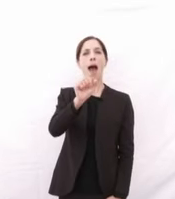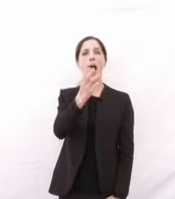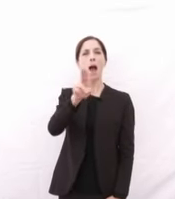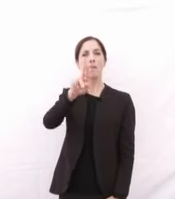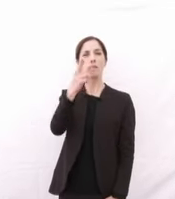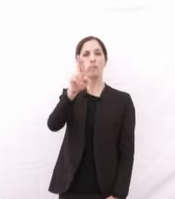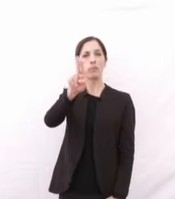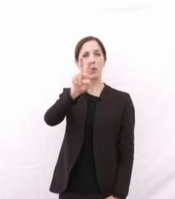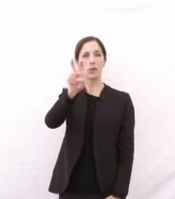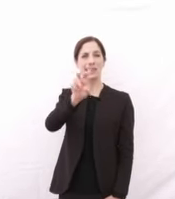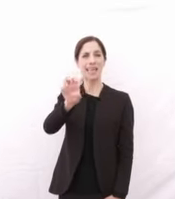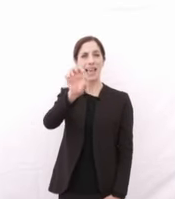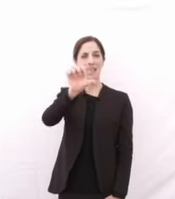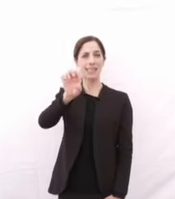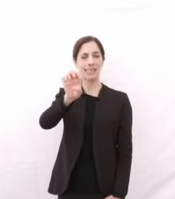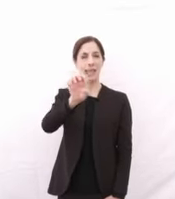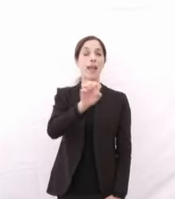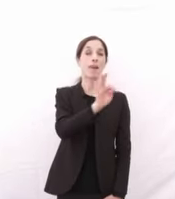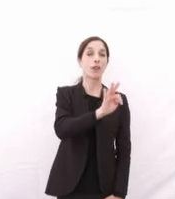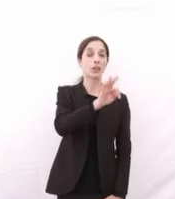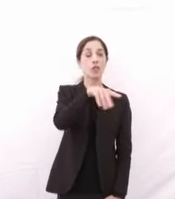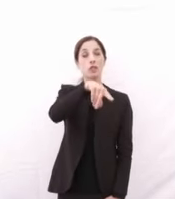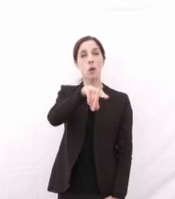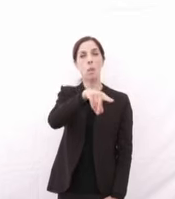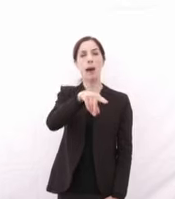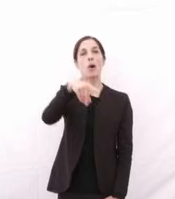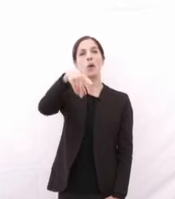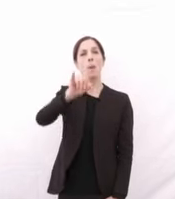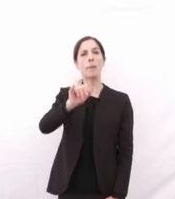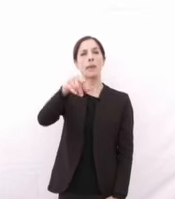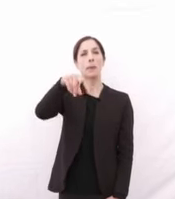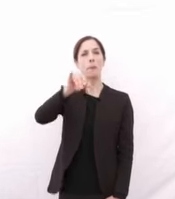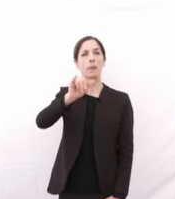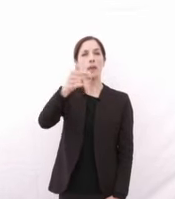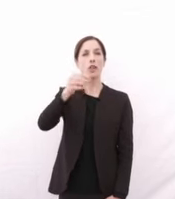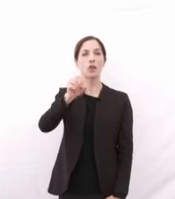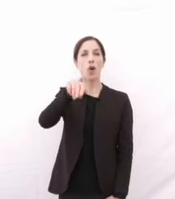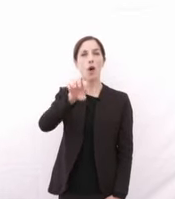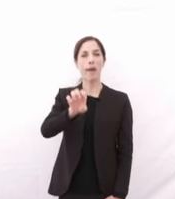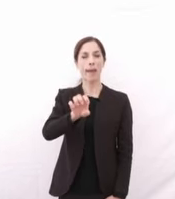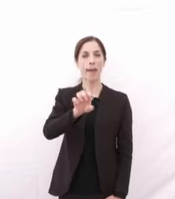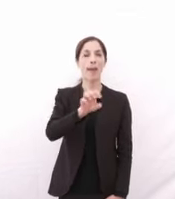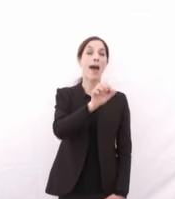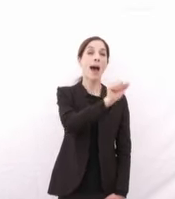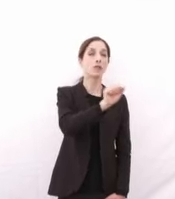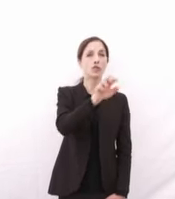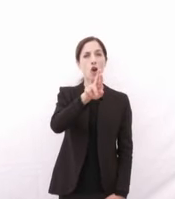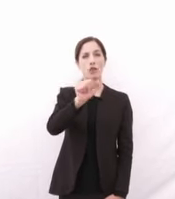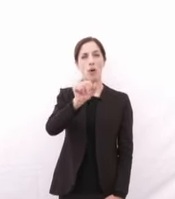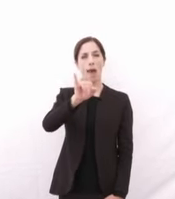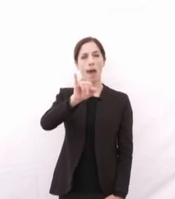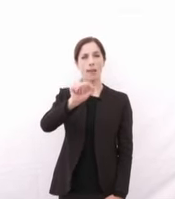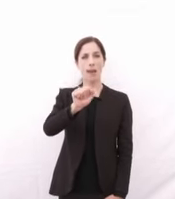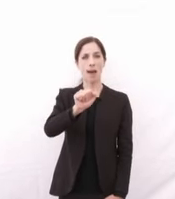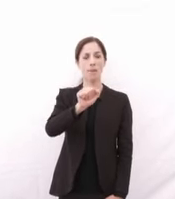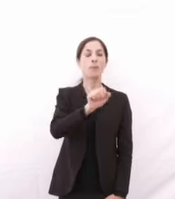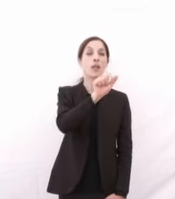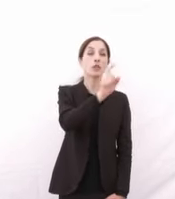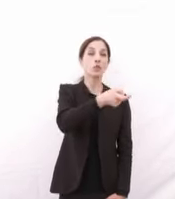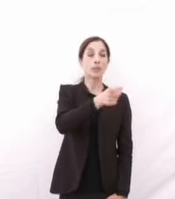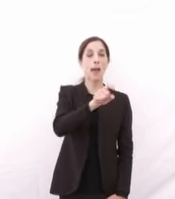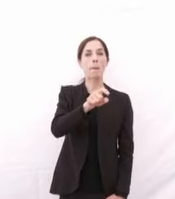Abruzzese, Francesco Paolo Pipitone, Antonio Raia,